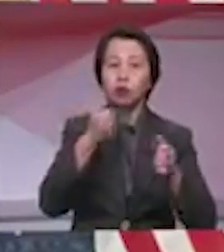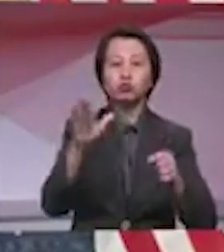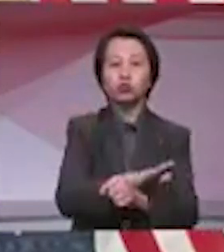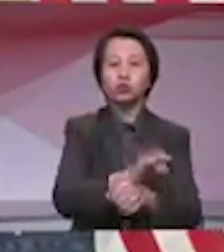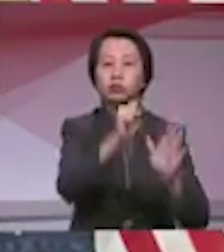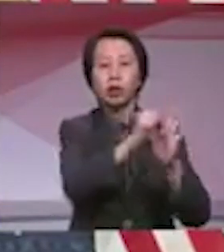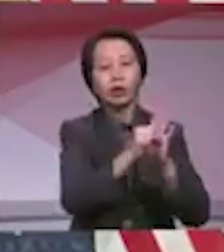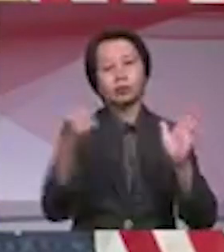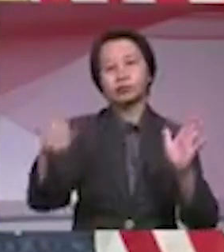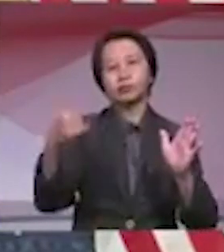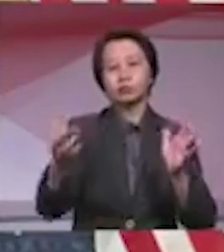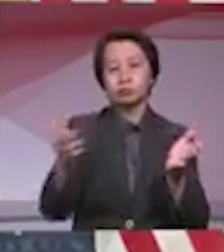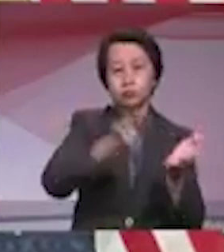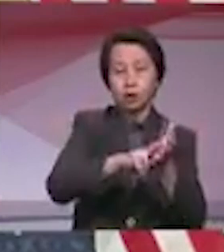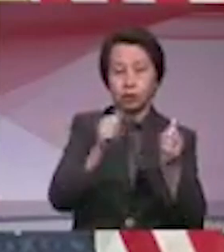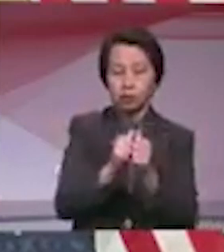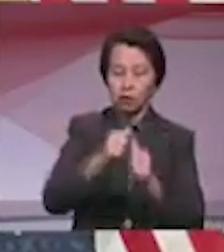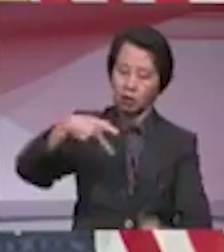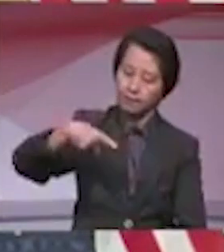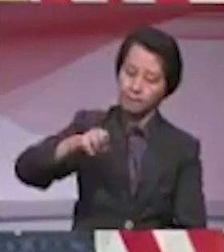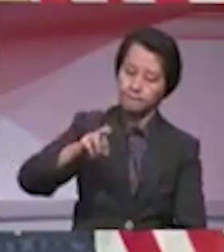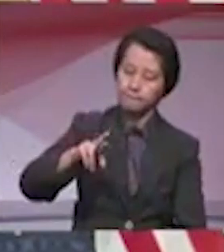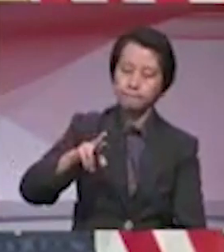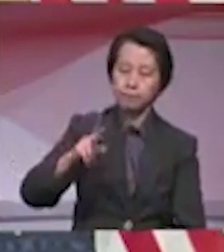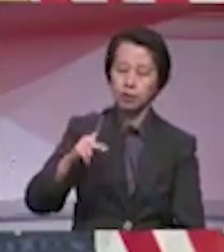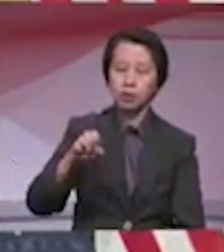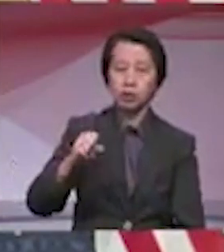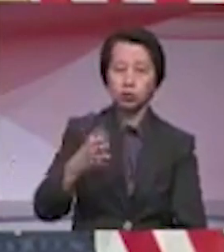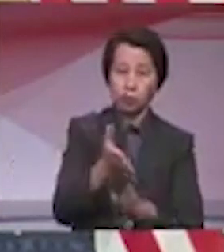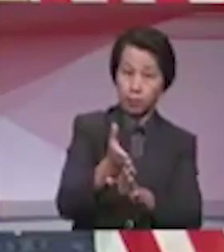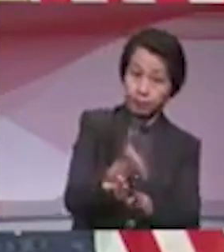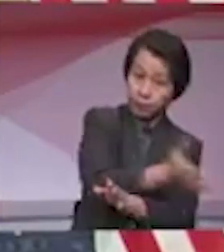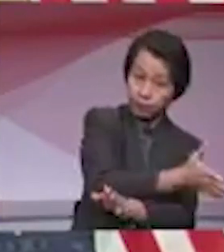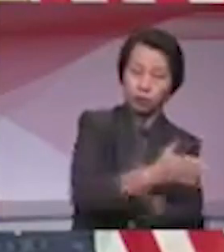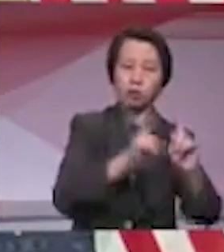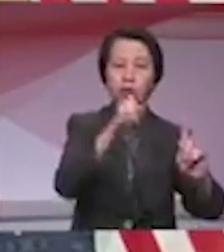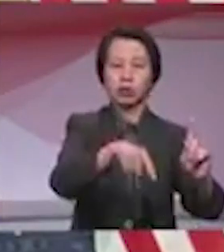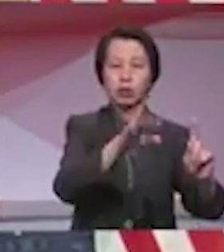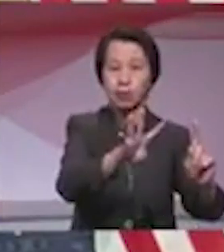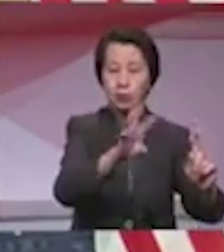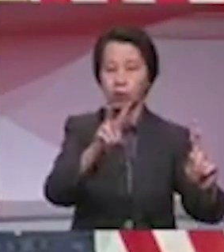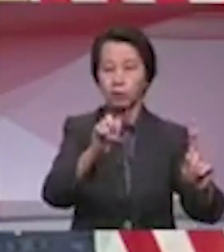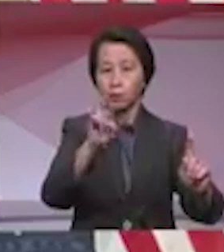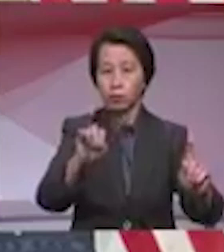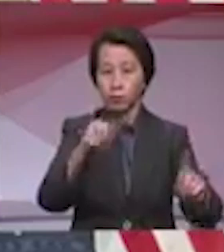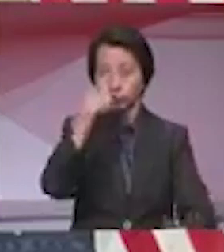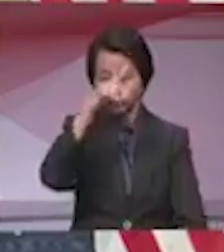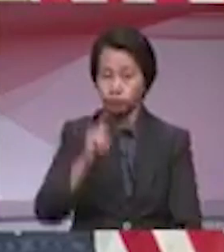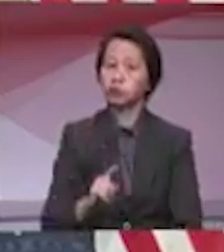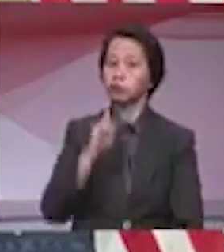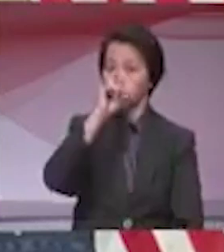kelayakan berdaftar dengan Perkeso sebelum 1 April 2020. Dan bagi